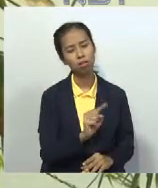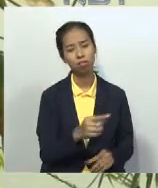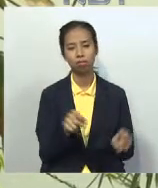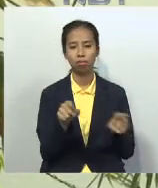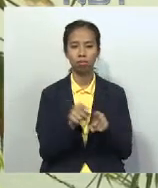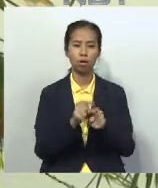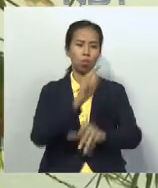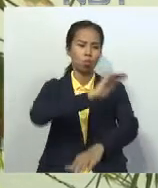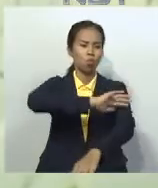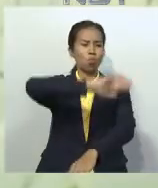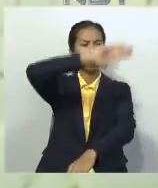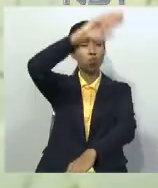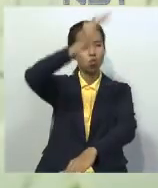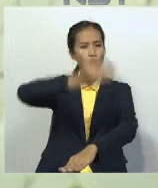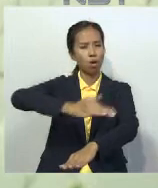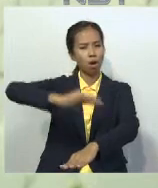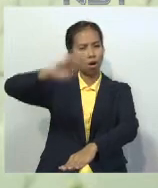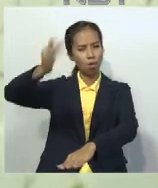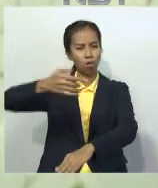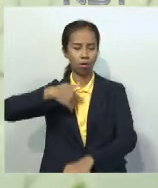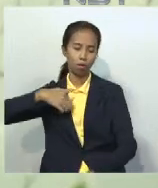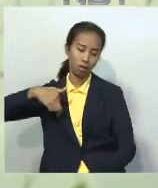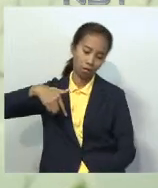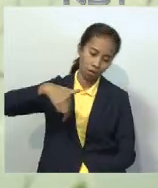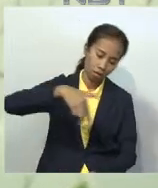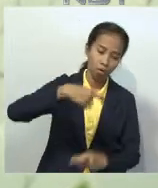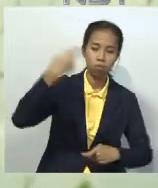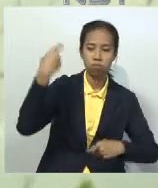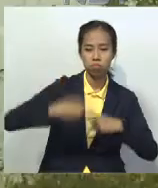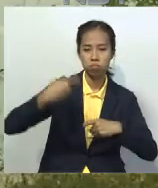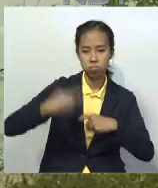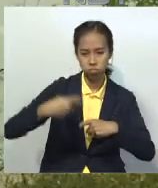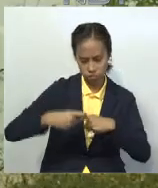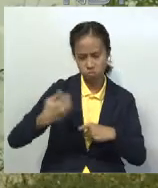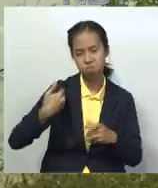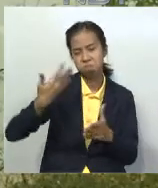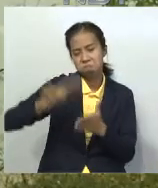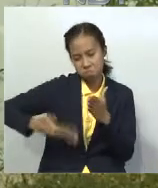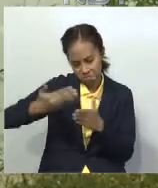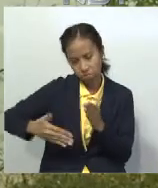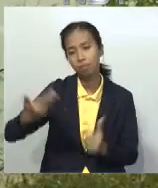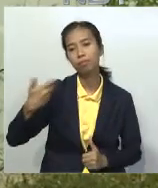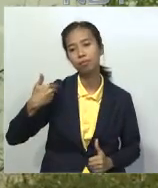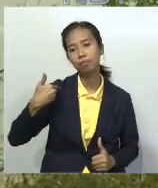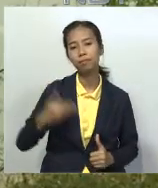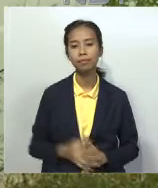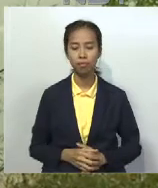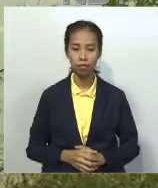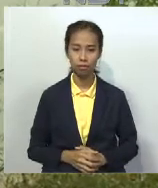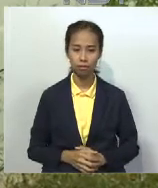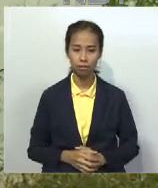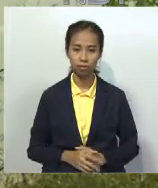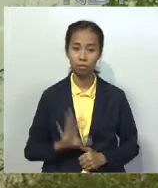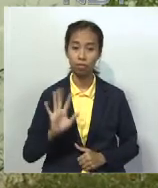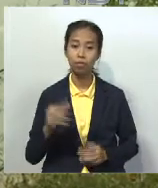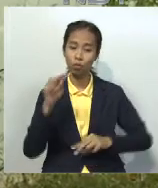ที่ภูเขาสูงชันเดินทางเข้าไปลำบากนะครับก็ ม ี อ ุ ปสร รคบ้างนะครับ แล้วการจุดการ